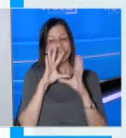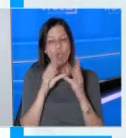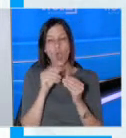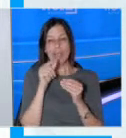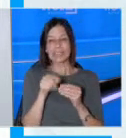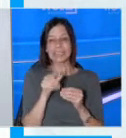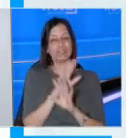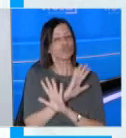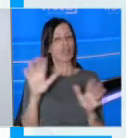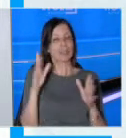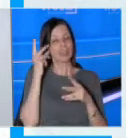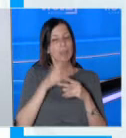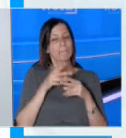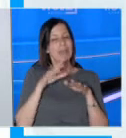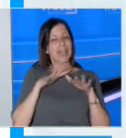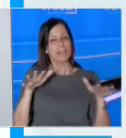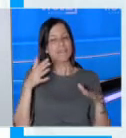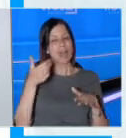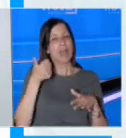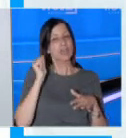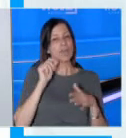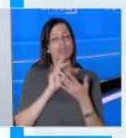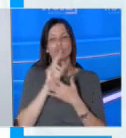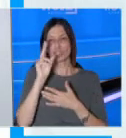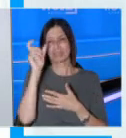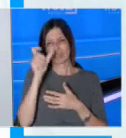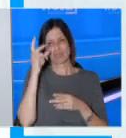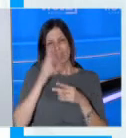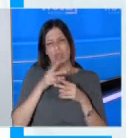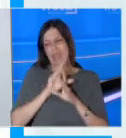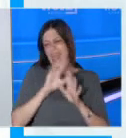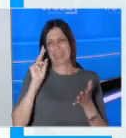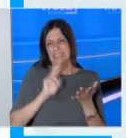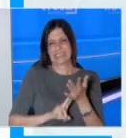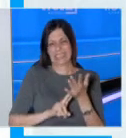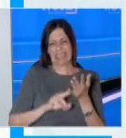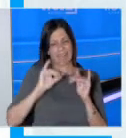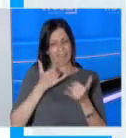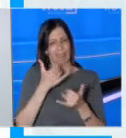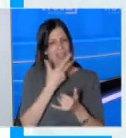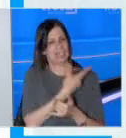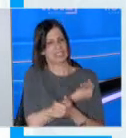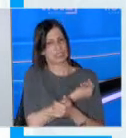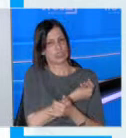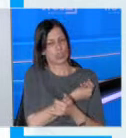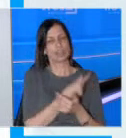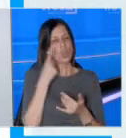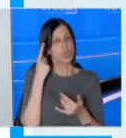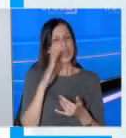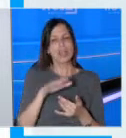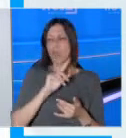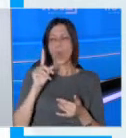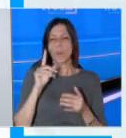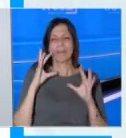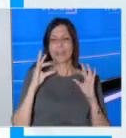זה כשאין מגיפה. אתמול 12 מאומתים, אין הצדקה אפידמיולוגית קלינית לחסן, וידוע שילדים לא